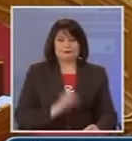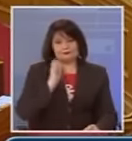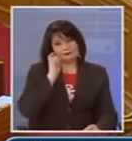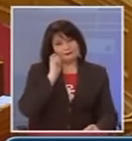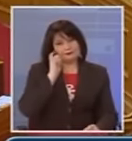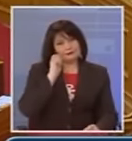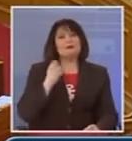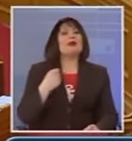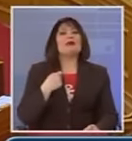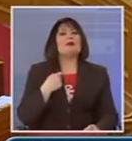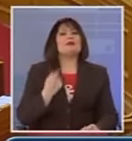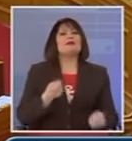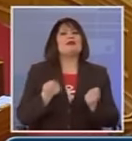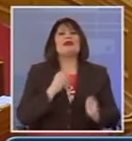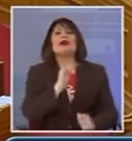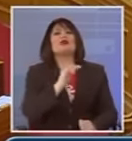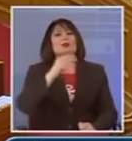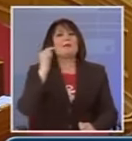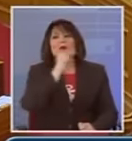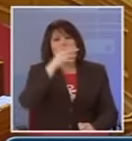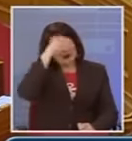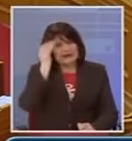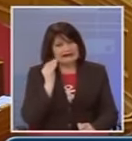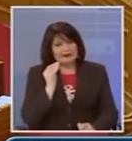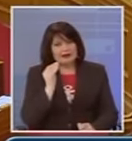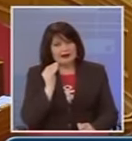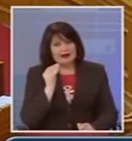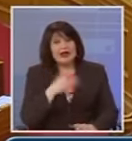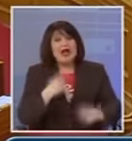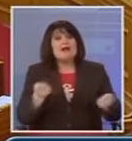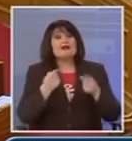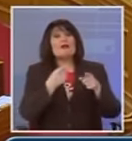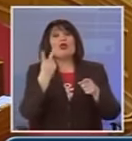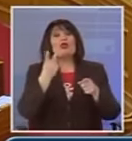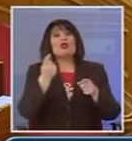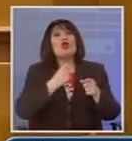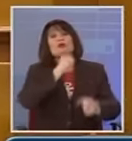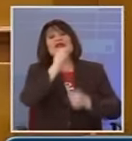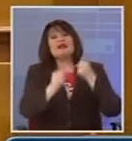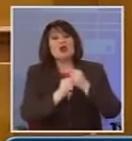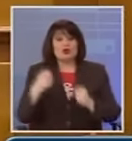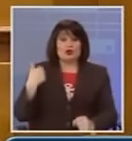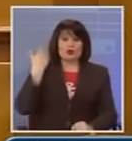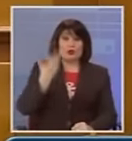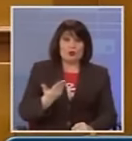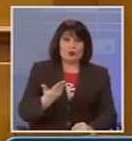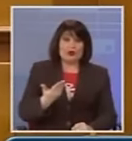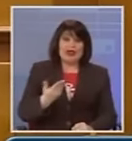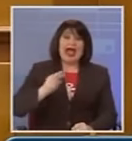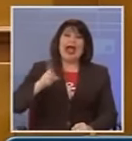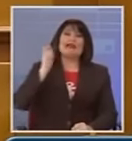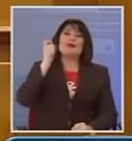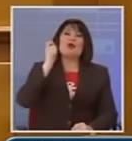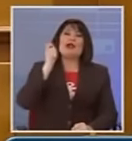Και εμείς δεν θα κάνουμε, κύριε Τσίπρα, αυτά που κάνατε εσείς επί 2,5 χρόνια από τη θέση του αρχηγού της